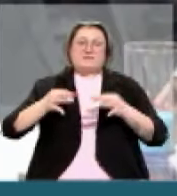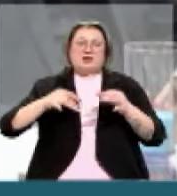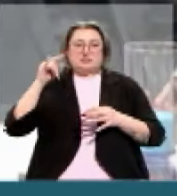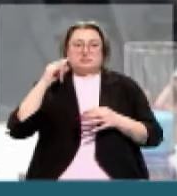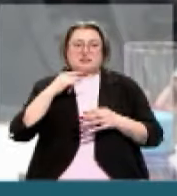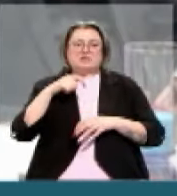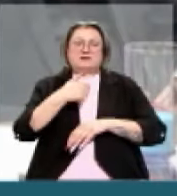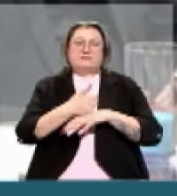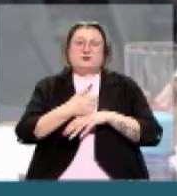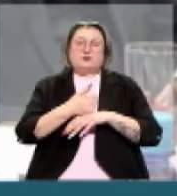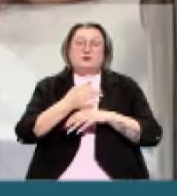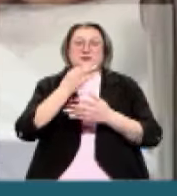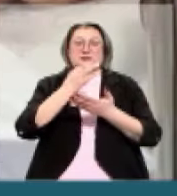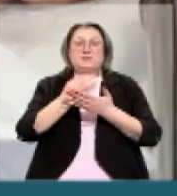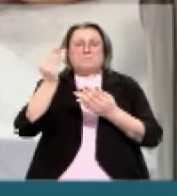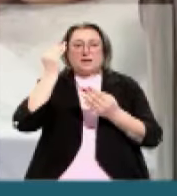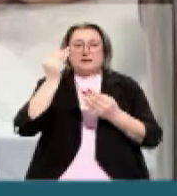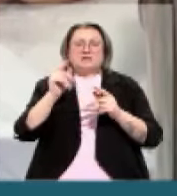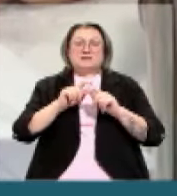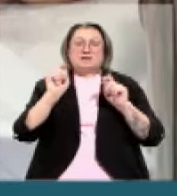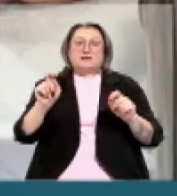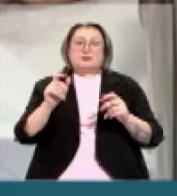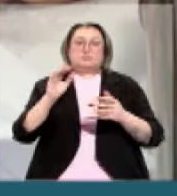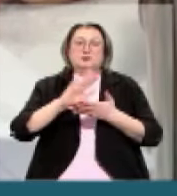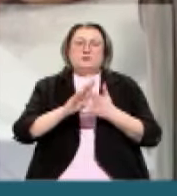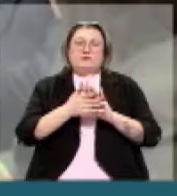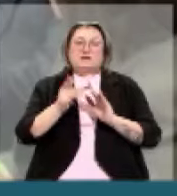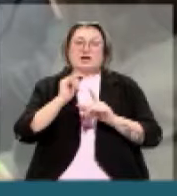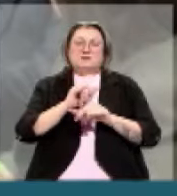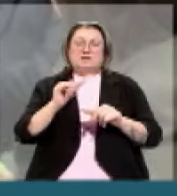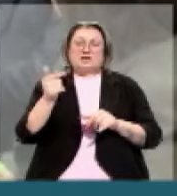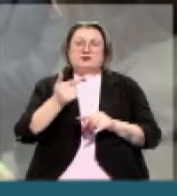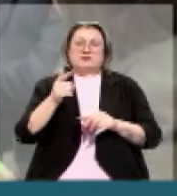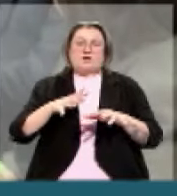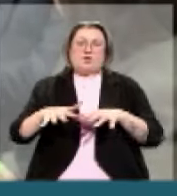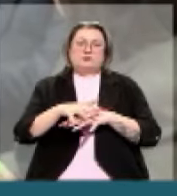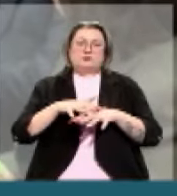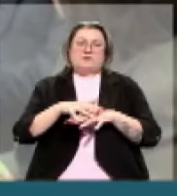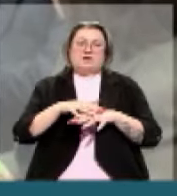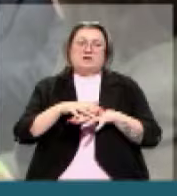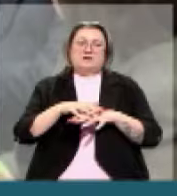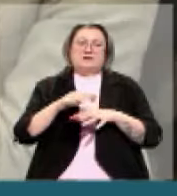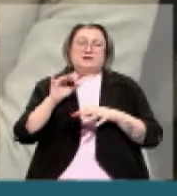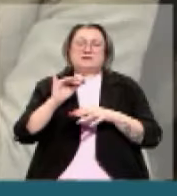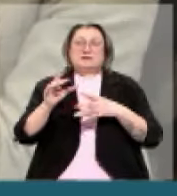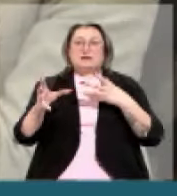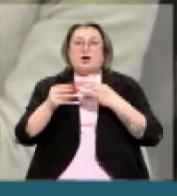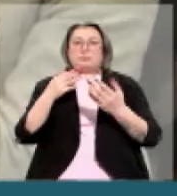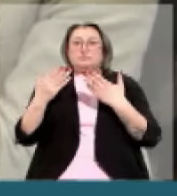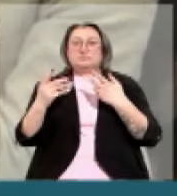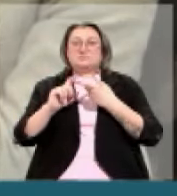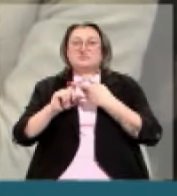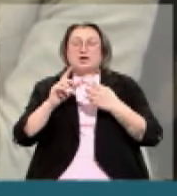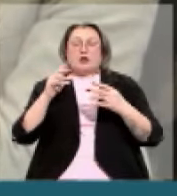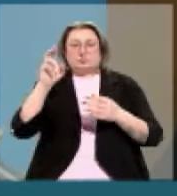сөз болды. Көп айтылған пікірлердің негізгісі азаматтық қоғамды дамытып, олардың мемлекетпен етене жұмыс істеуіне жағдай